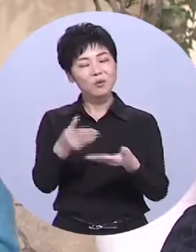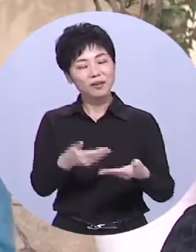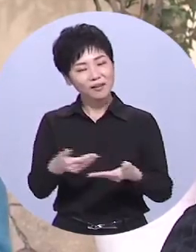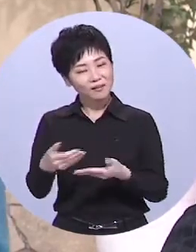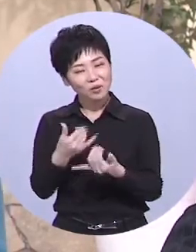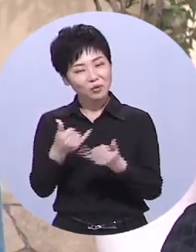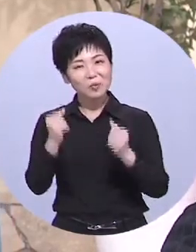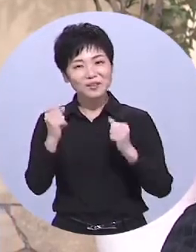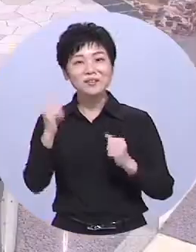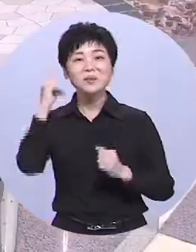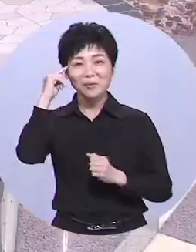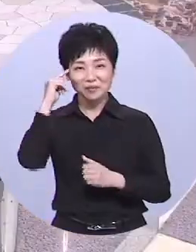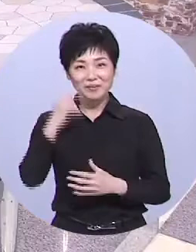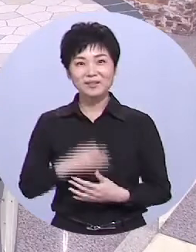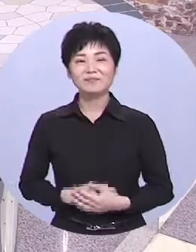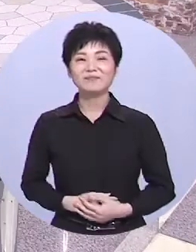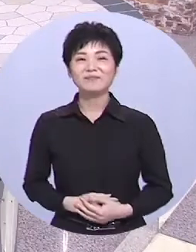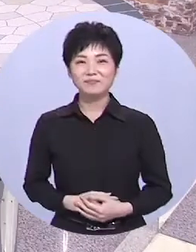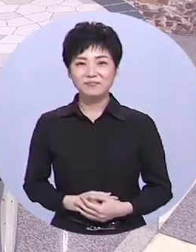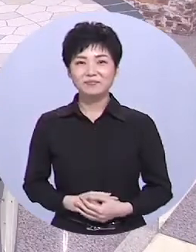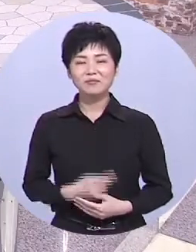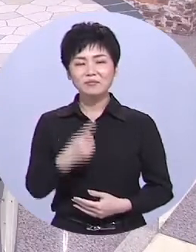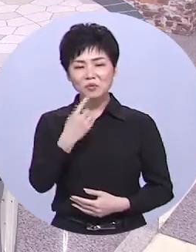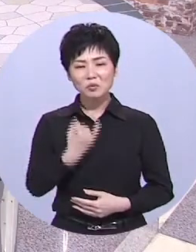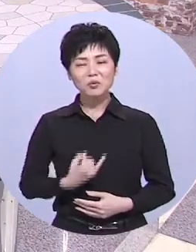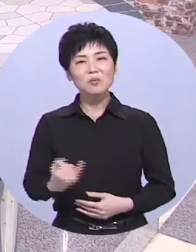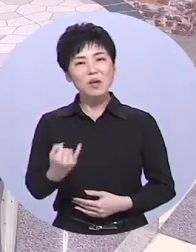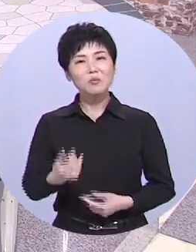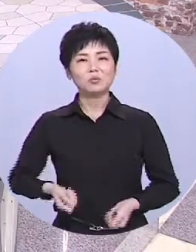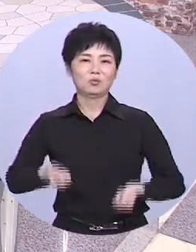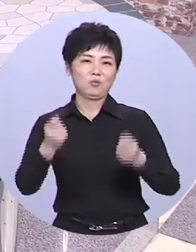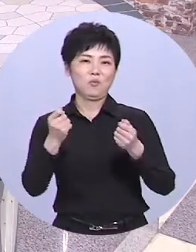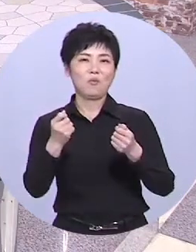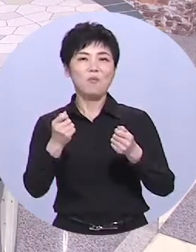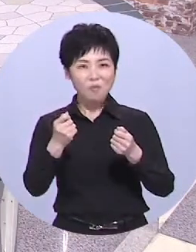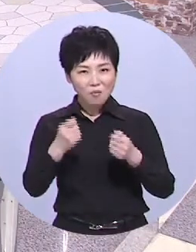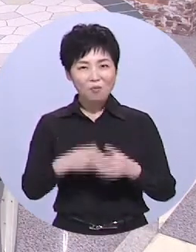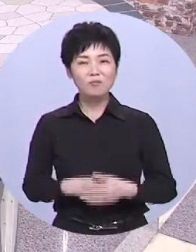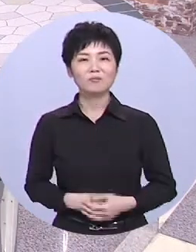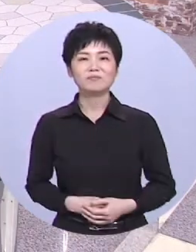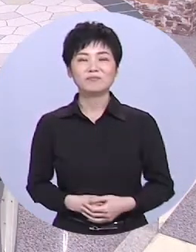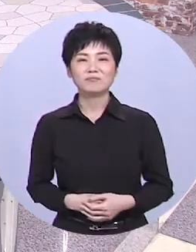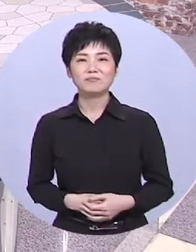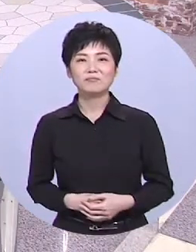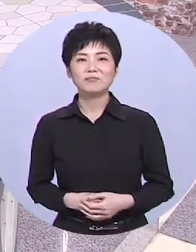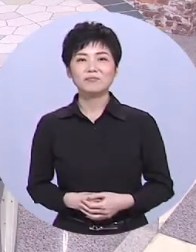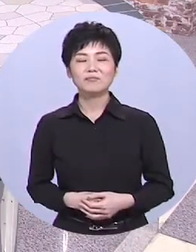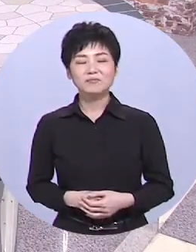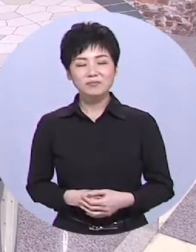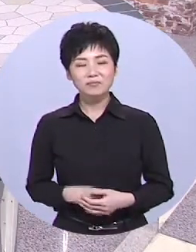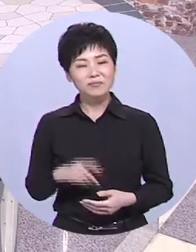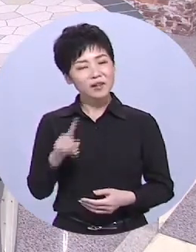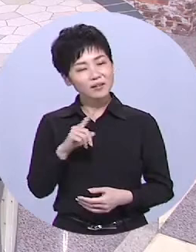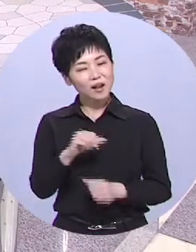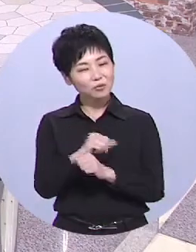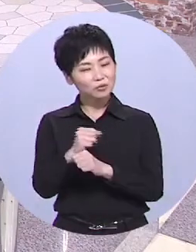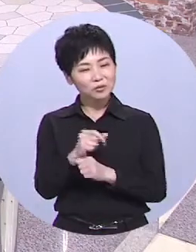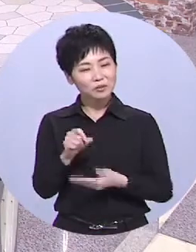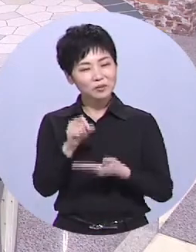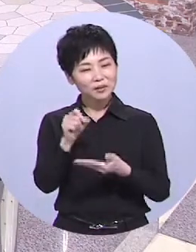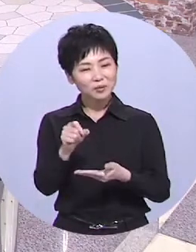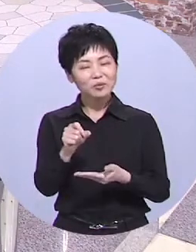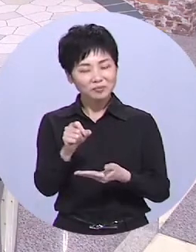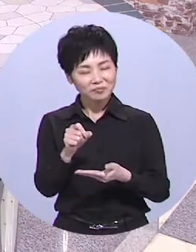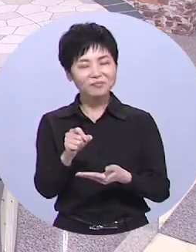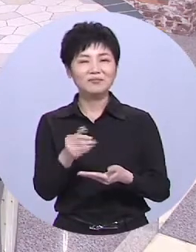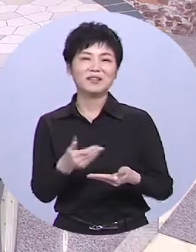悩んでる方も多いんではないでしょうか。 うちの娘も卒園なんですよね、幼稚園が。なんかこうありきたりのものでもなんか嫌かなっていう